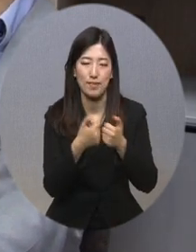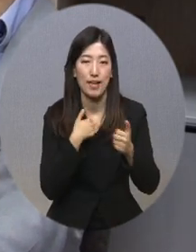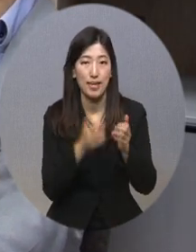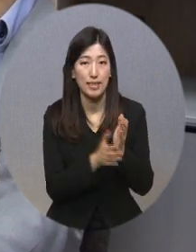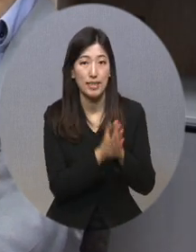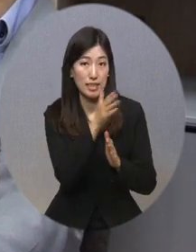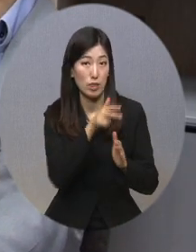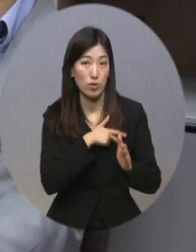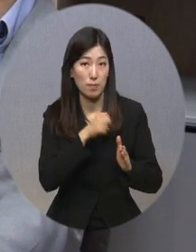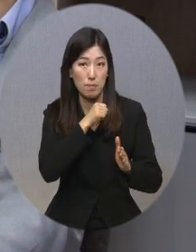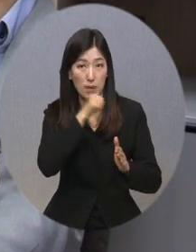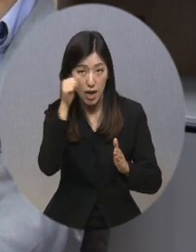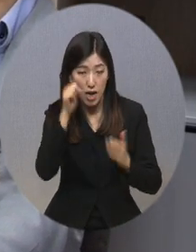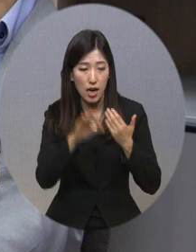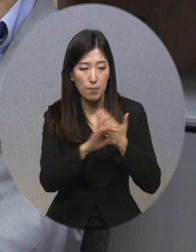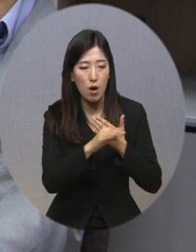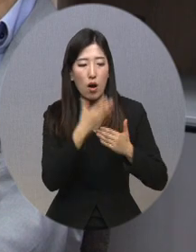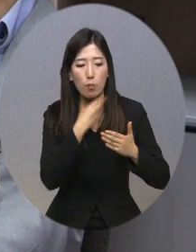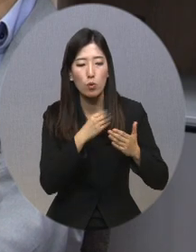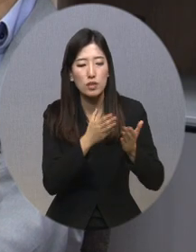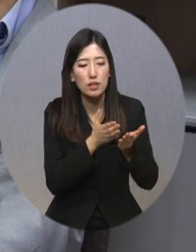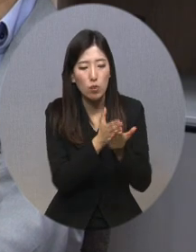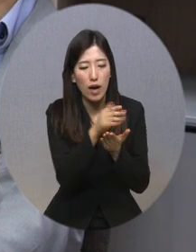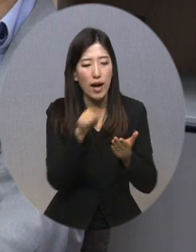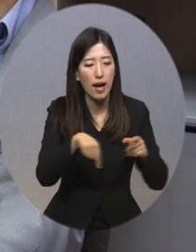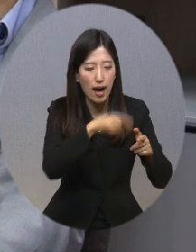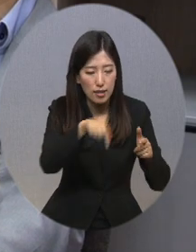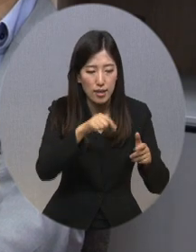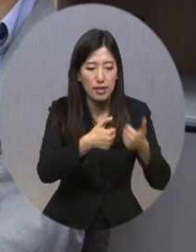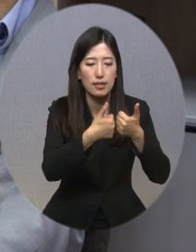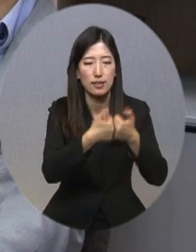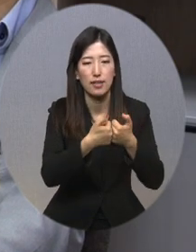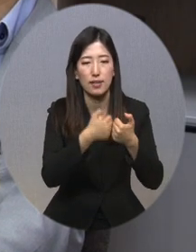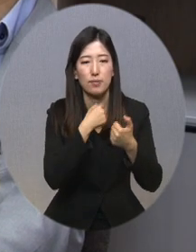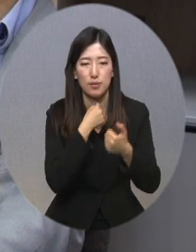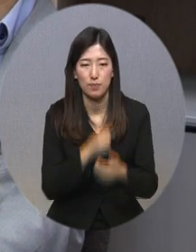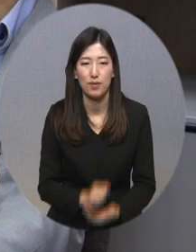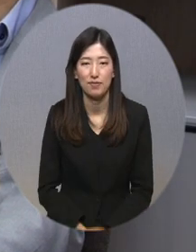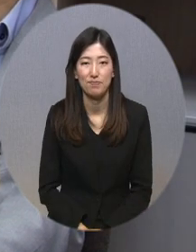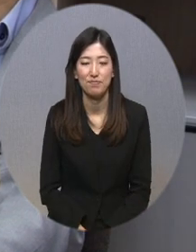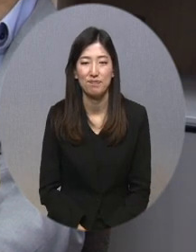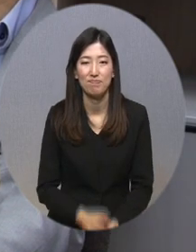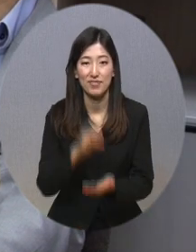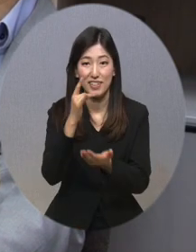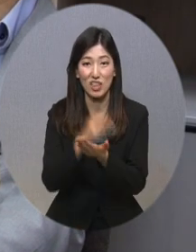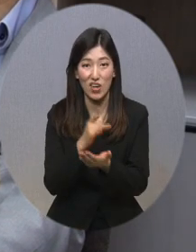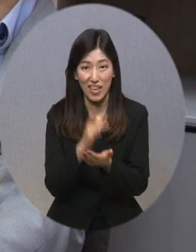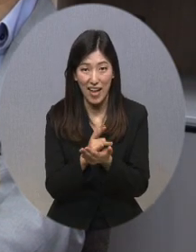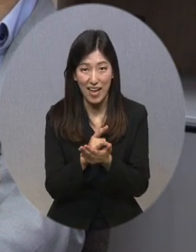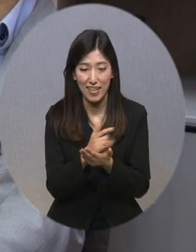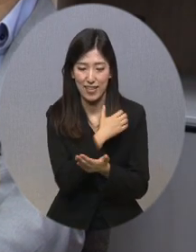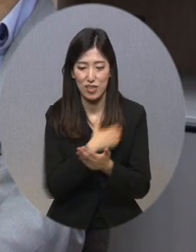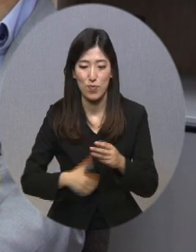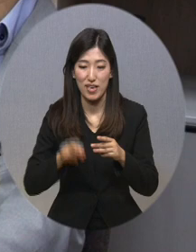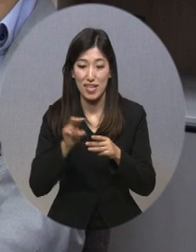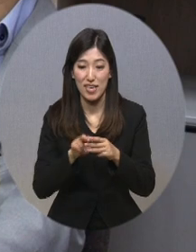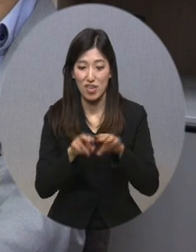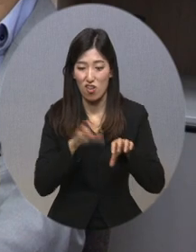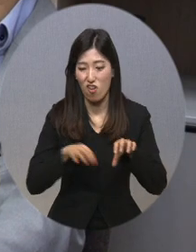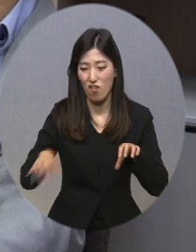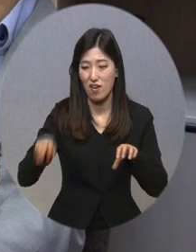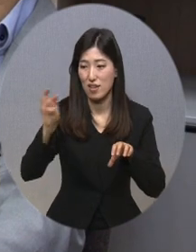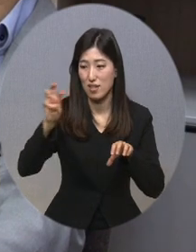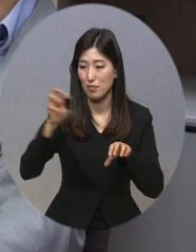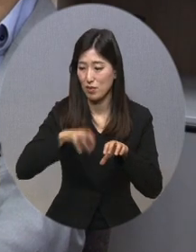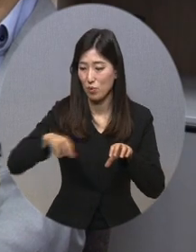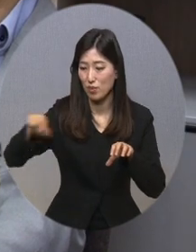상담이나 그러니까 궁극적인 건 이제 천안시 30개 읍면동에 그런 그 가족 행복학교 이런